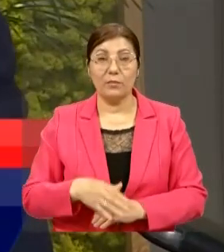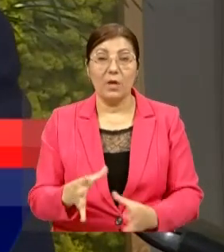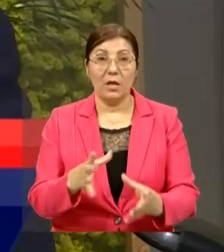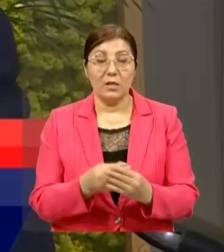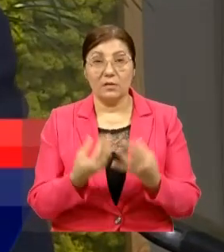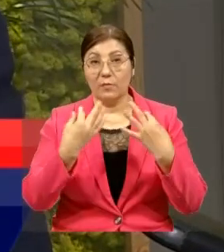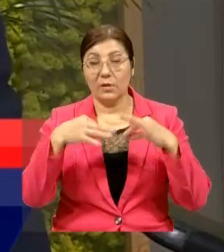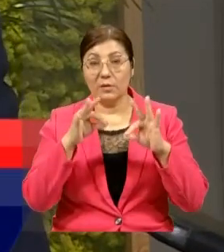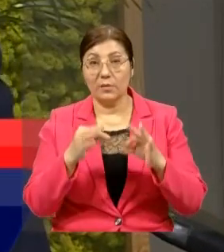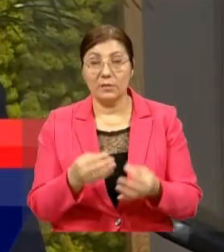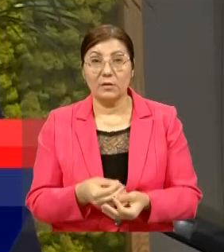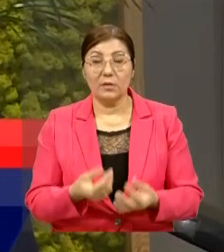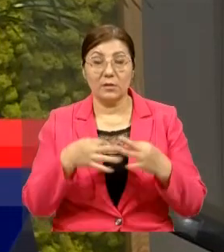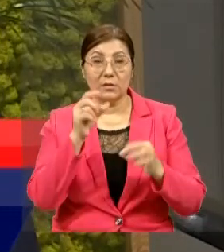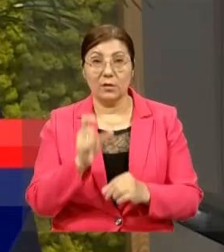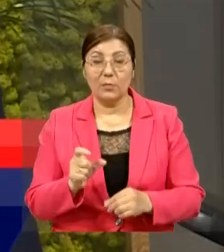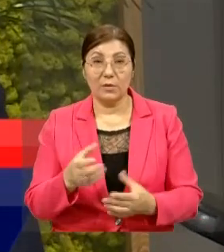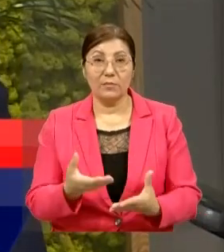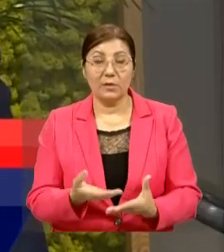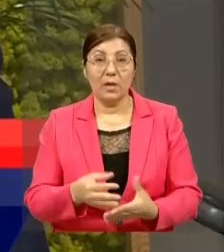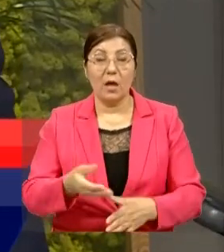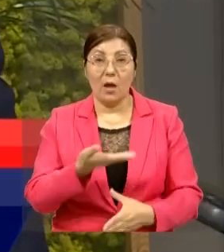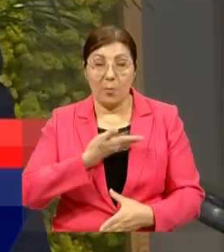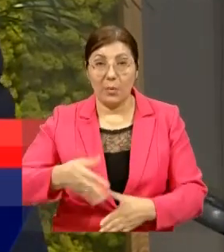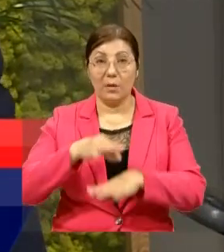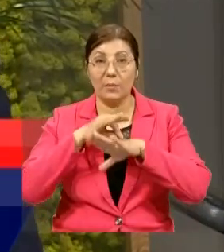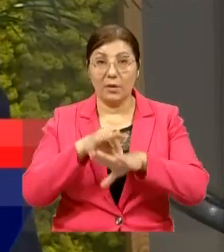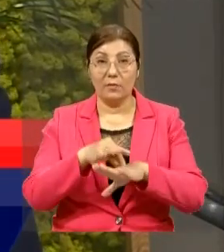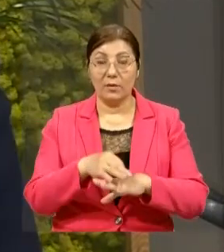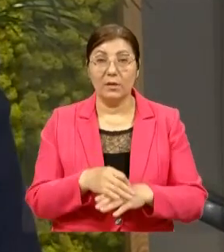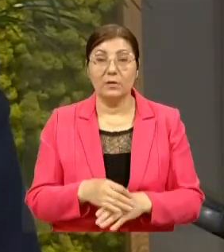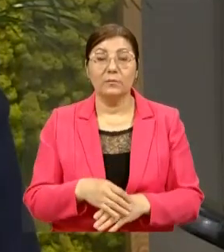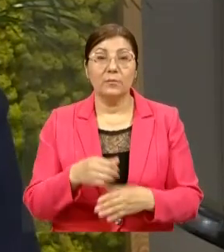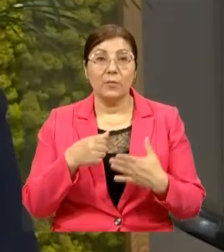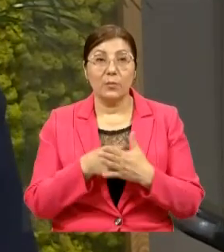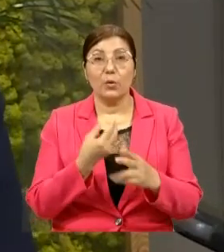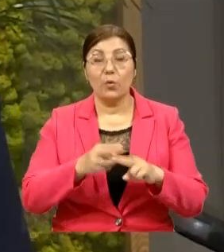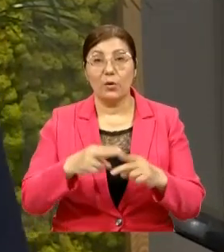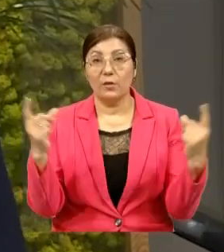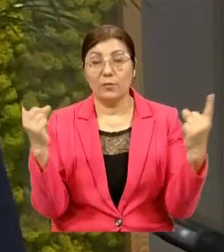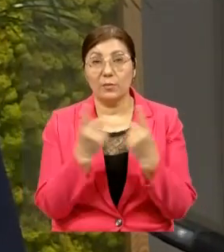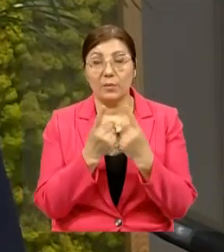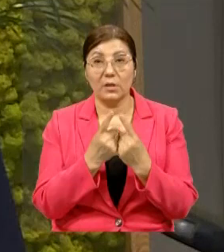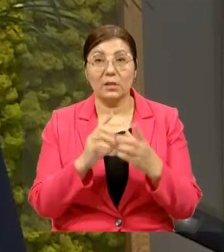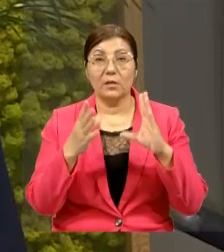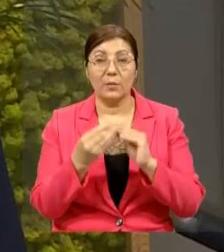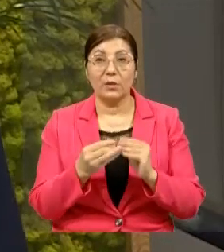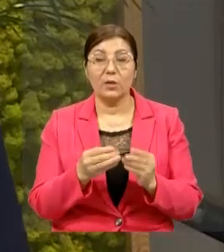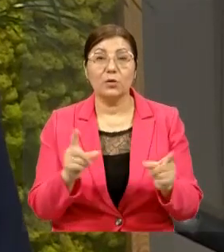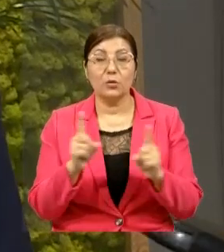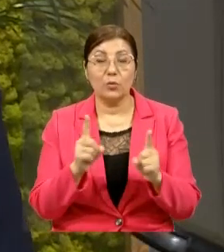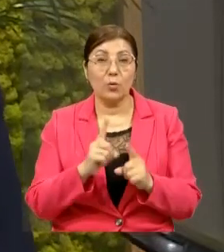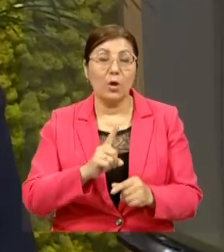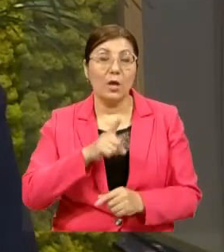прокуратурой с прокурором области Мы провели до этого встречу пришли к мнению что зелёный